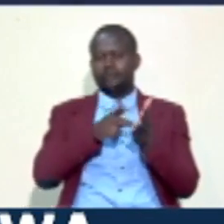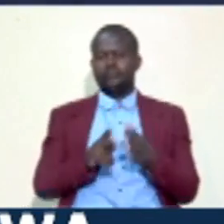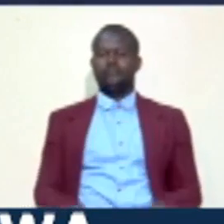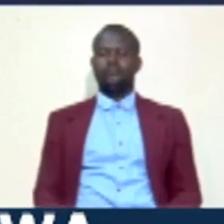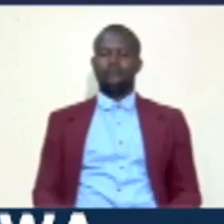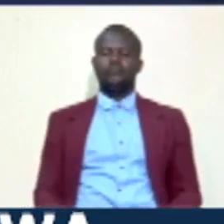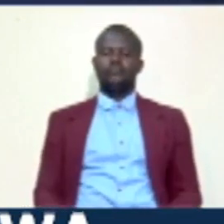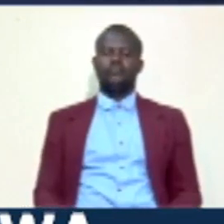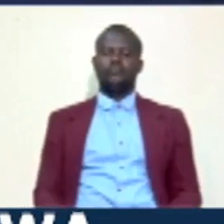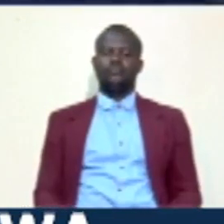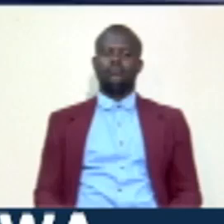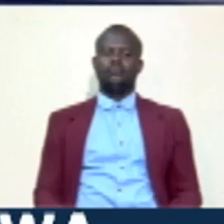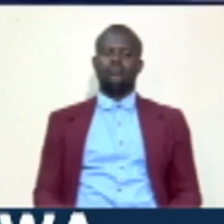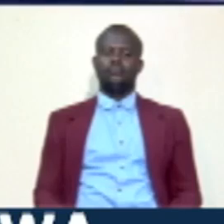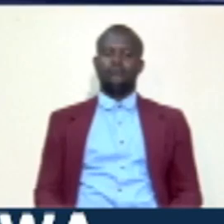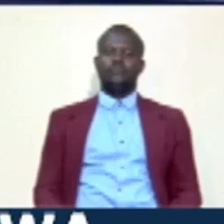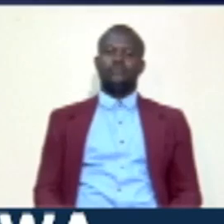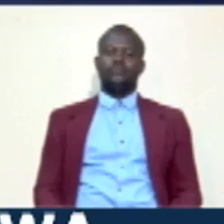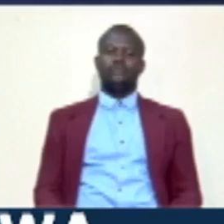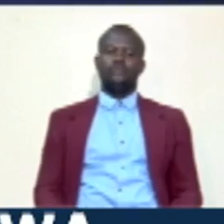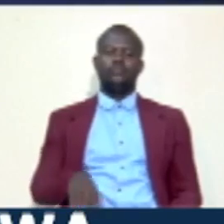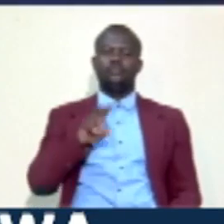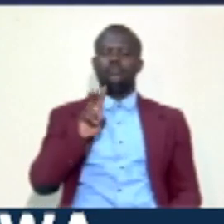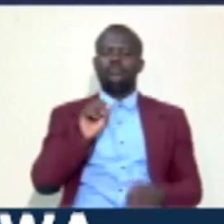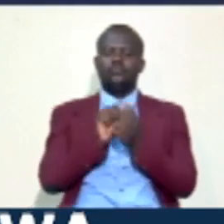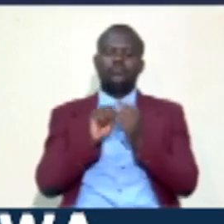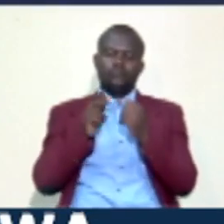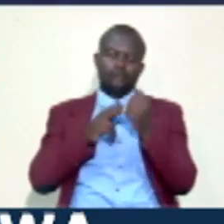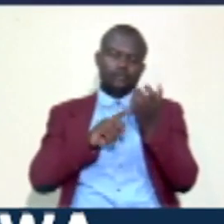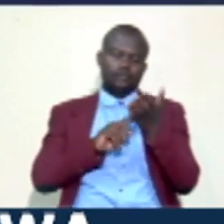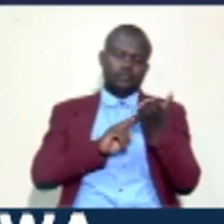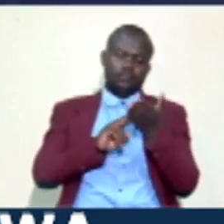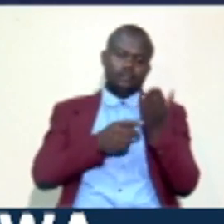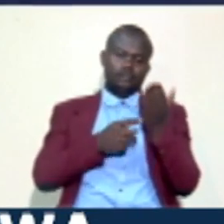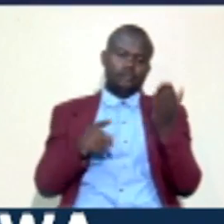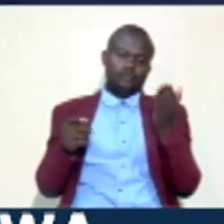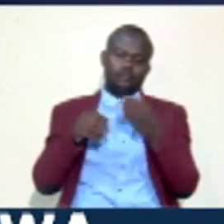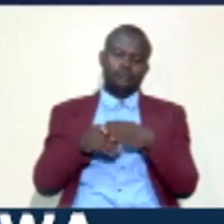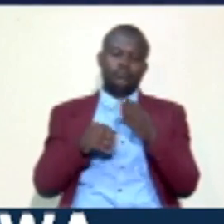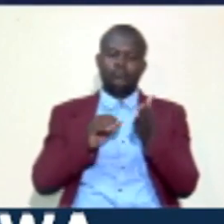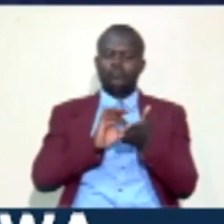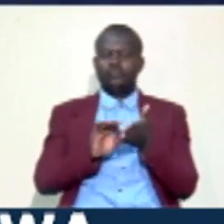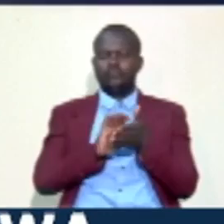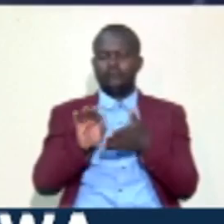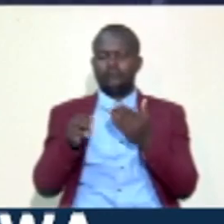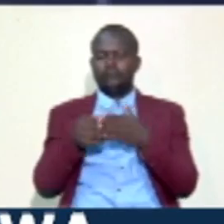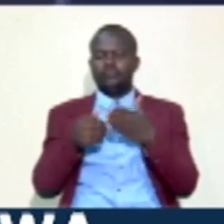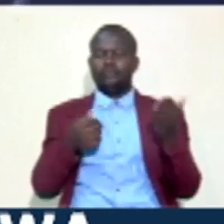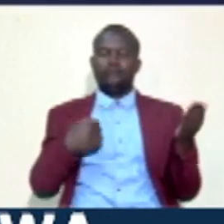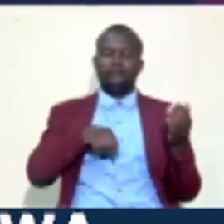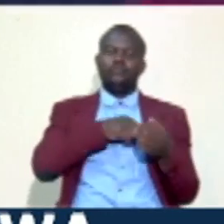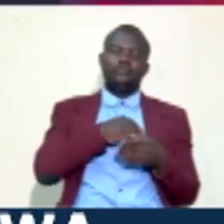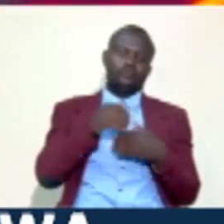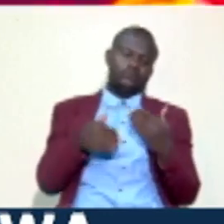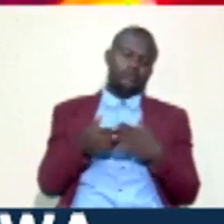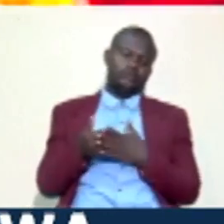mwaka w'2017 nibwo polisi y'u Rwanda yatangiye gukoresha ikoranabuhanga mu kwandikira abarenze ku mategeko y'umuhanda, ndetse aba yari ifitiye